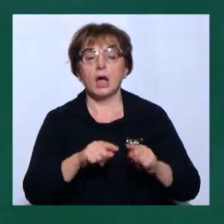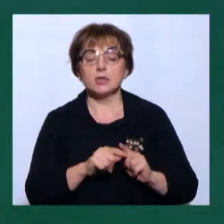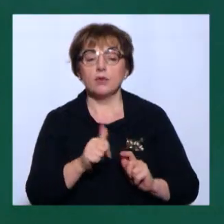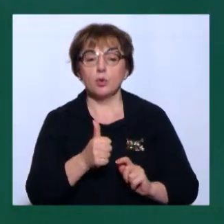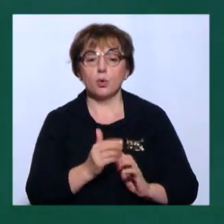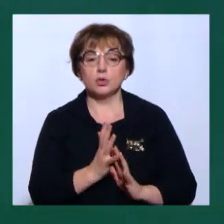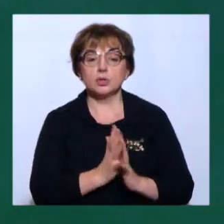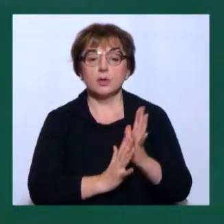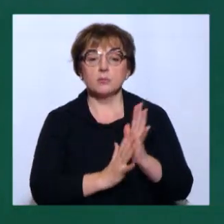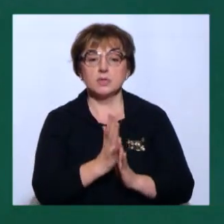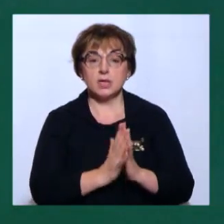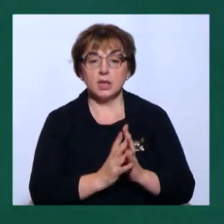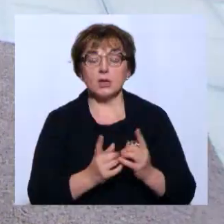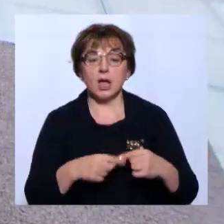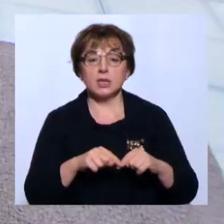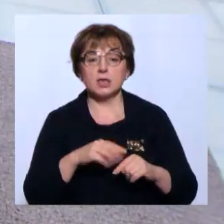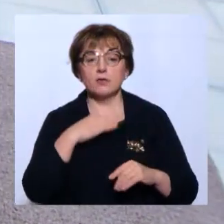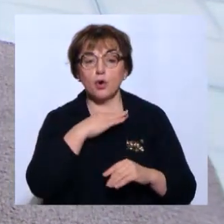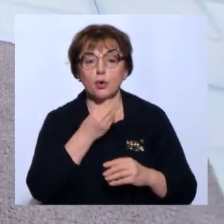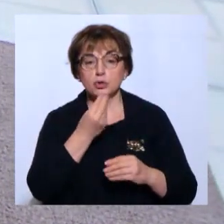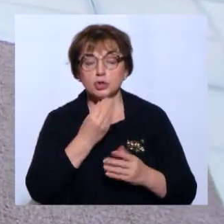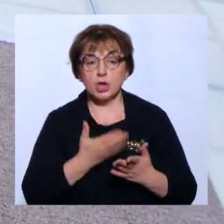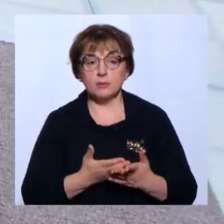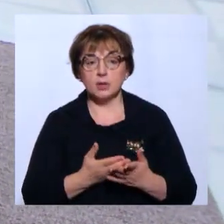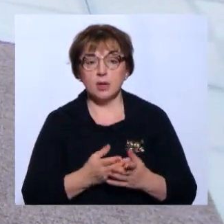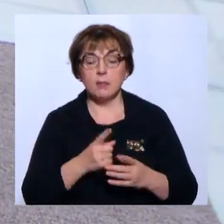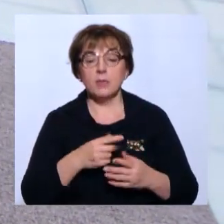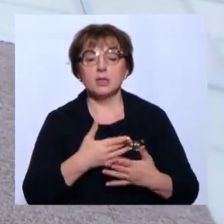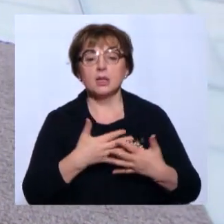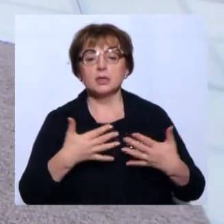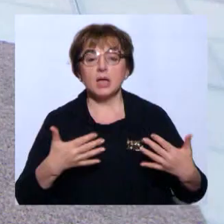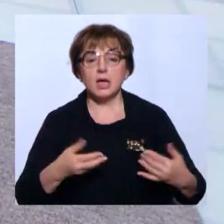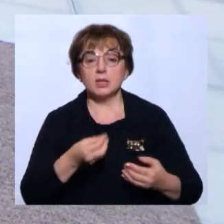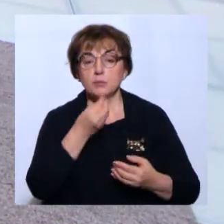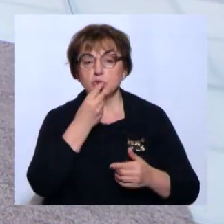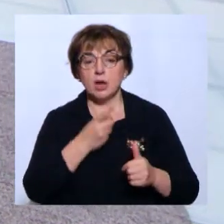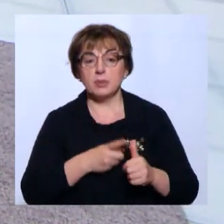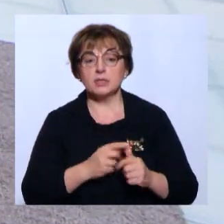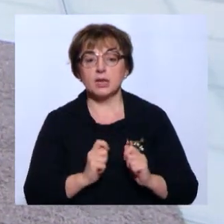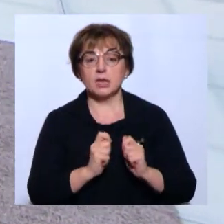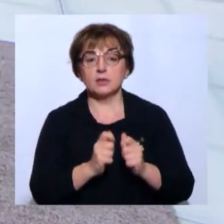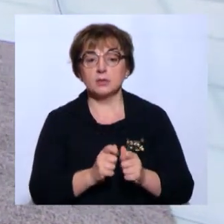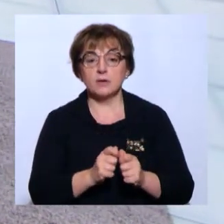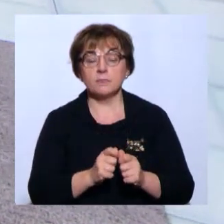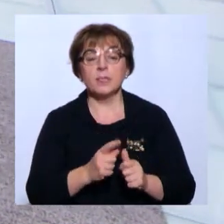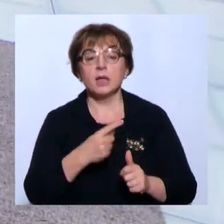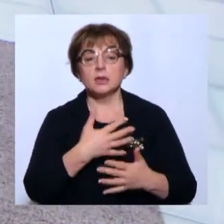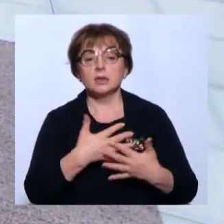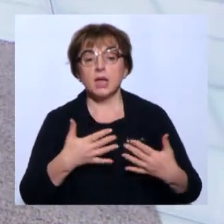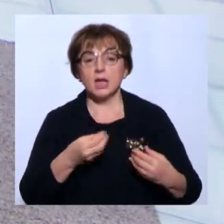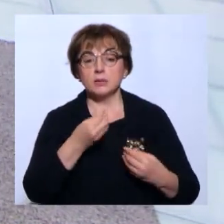ასევე ცხოველურ საკვებს. ანუ მათ ნაირჭამელები ეწოდებათ. ნაირჭამელ ორგანიზმებს